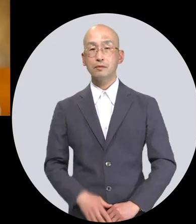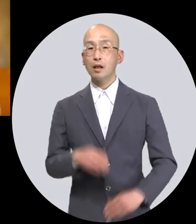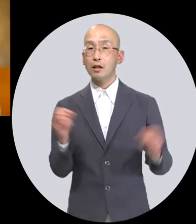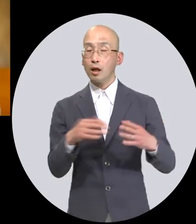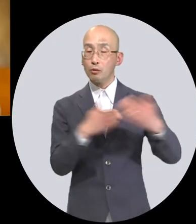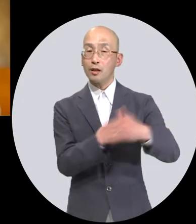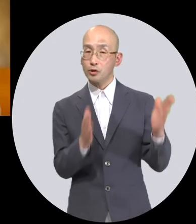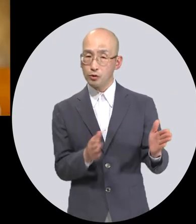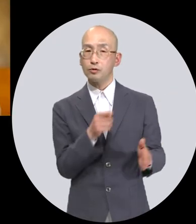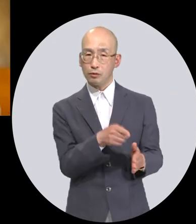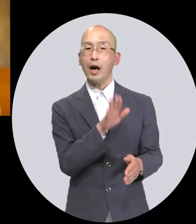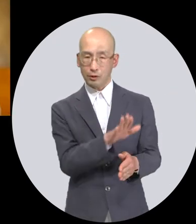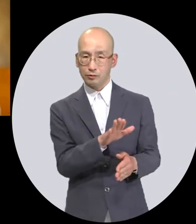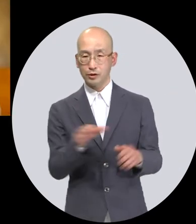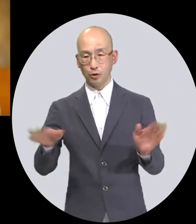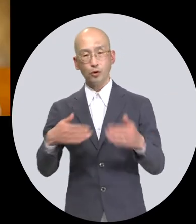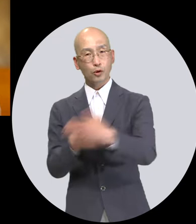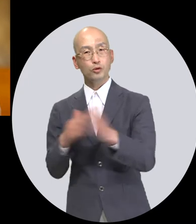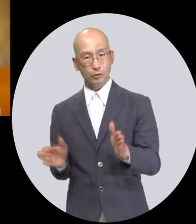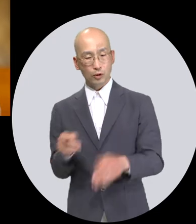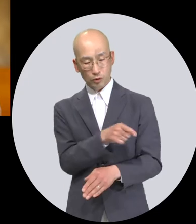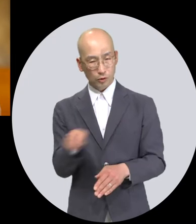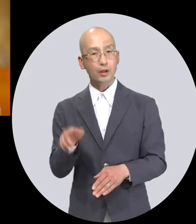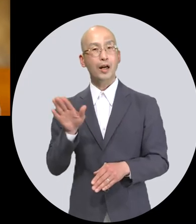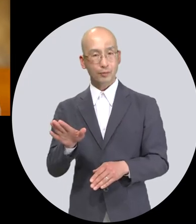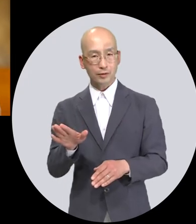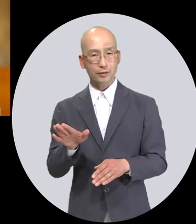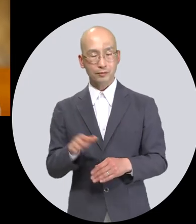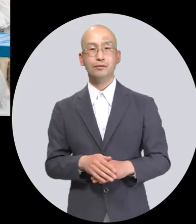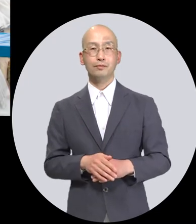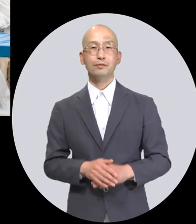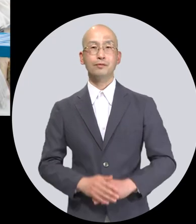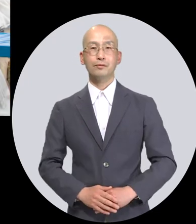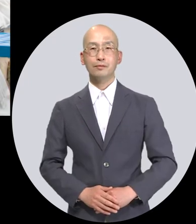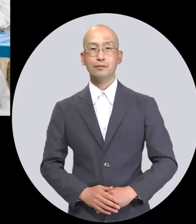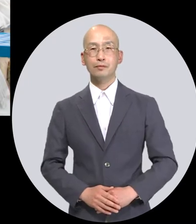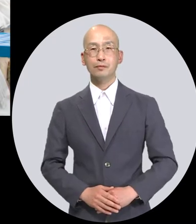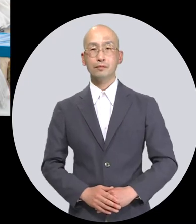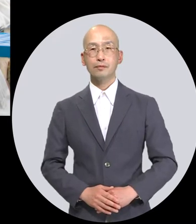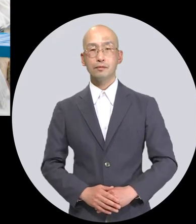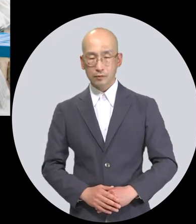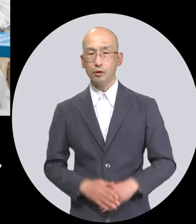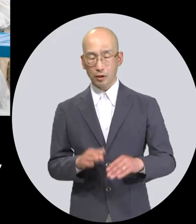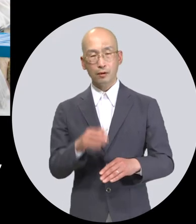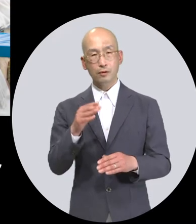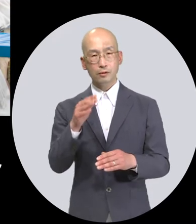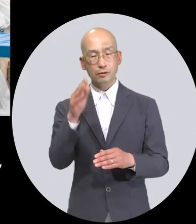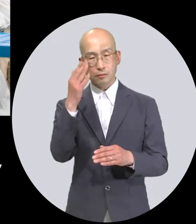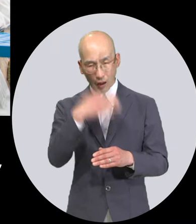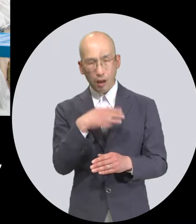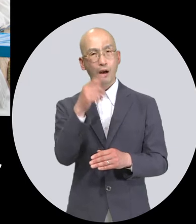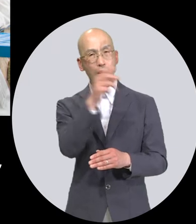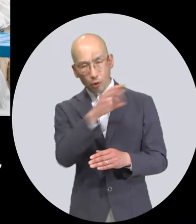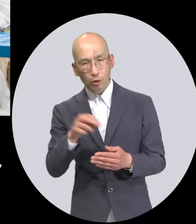だからここで談話室に行って、でもコレクションルームにも 置いてあります。 ここで書き込ん